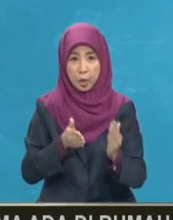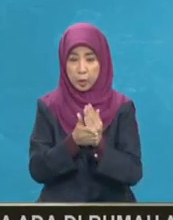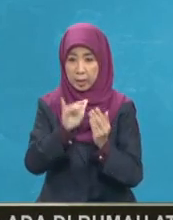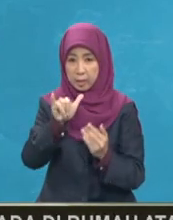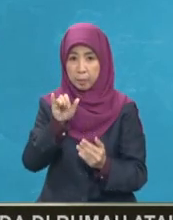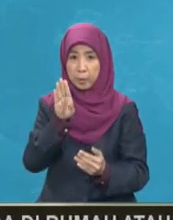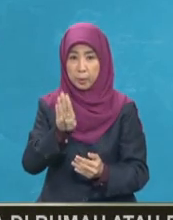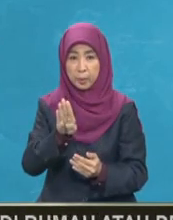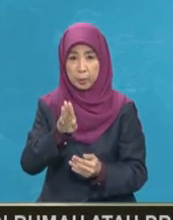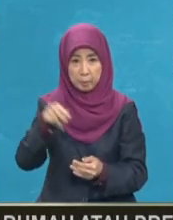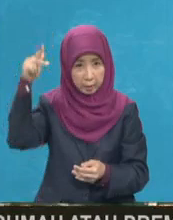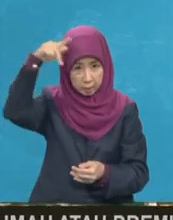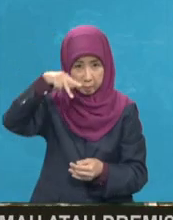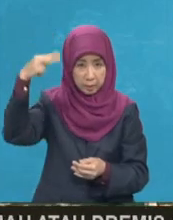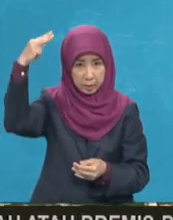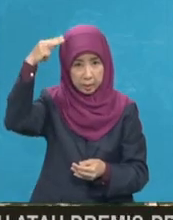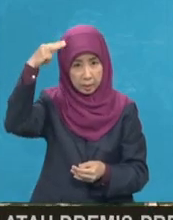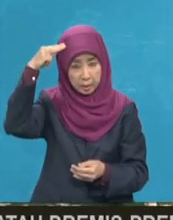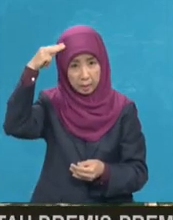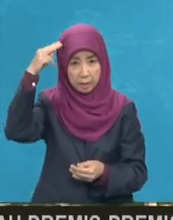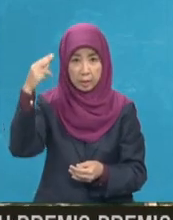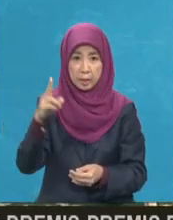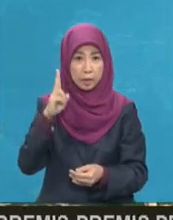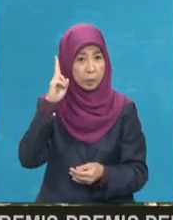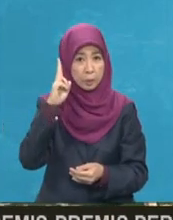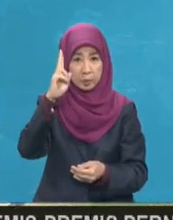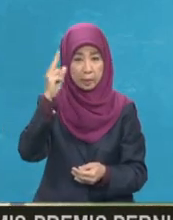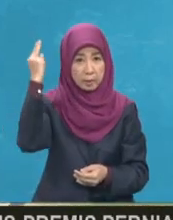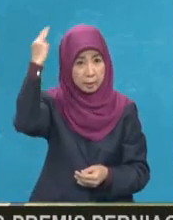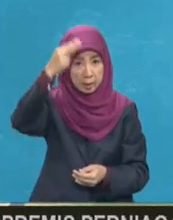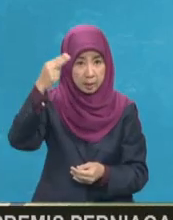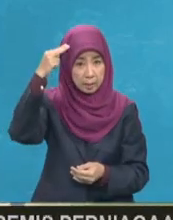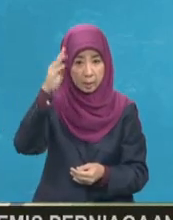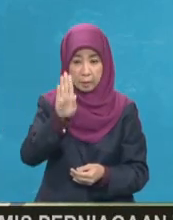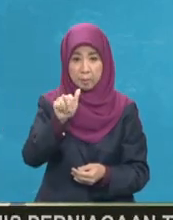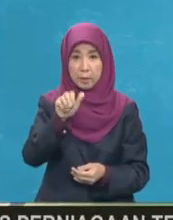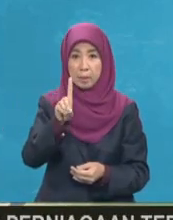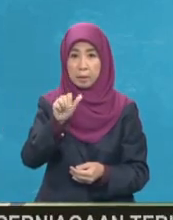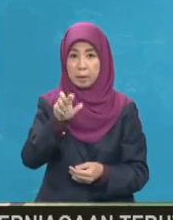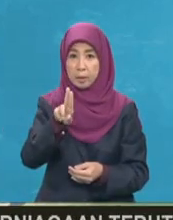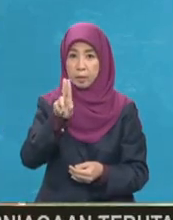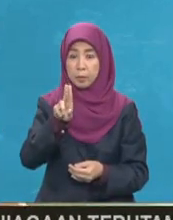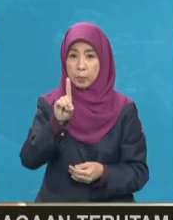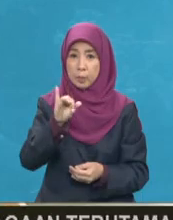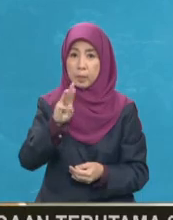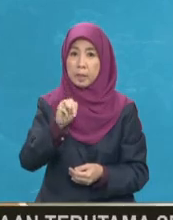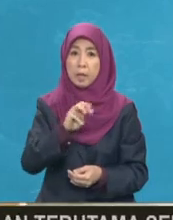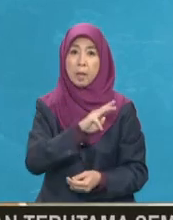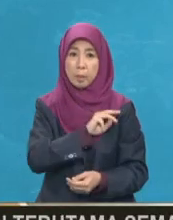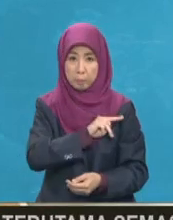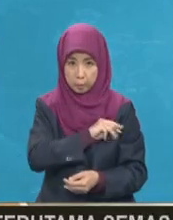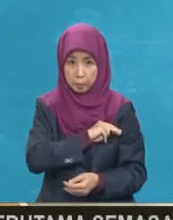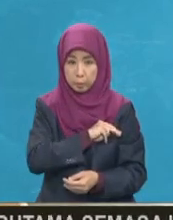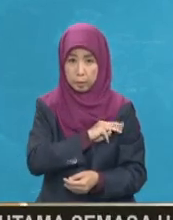behind udah Khatib Datuk Paduka seri saja Ustadz Haji Awang Badaruddin pengarah Datuk Paduka Haji Awang Osman menteri